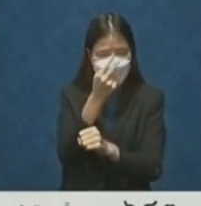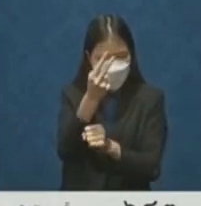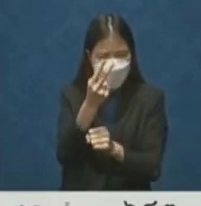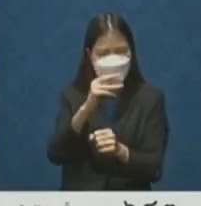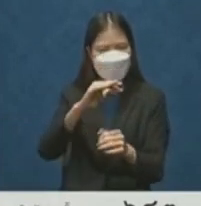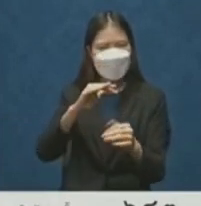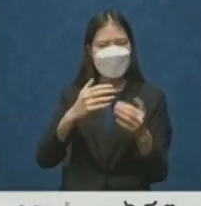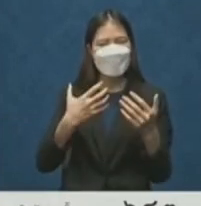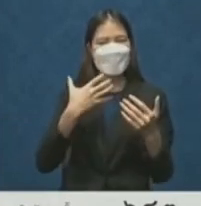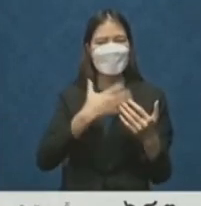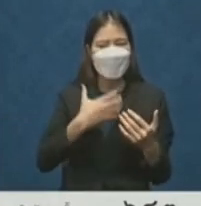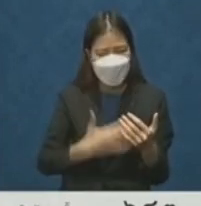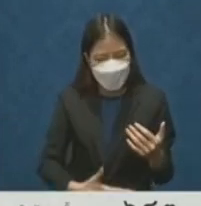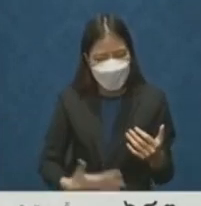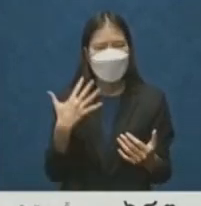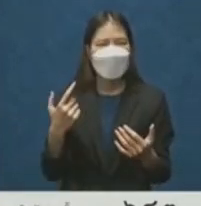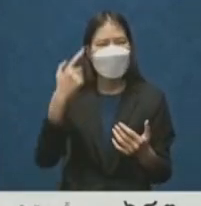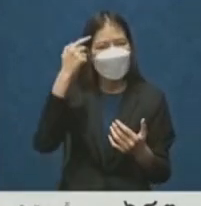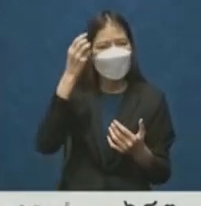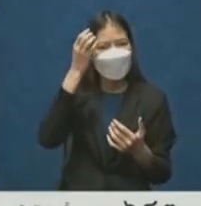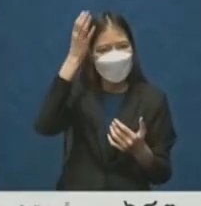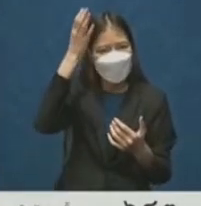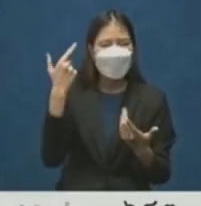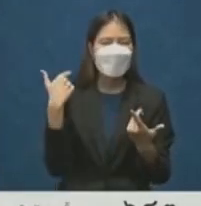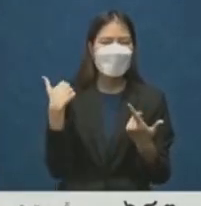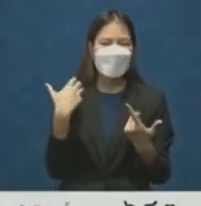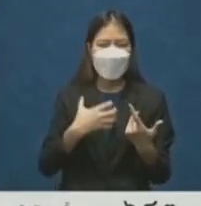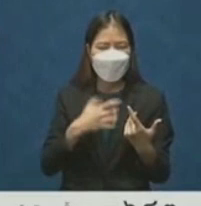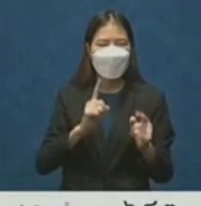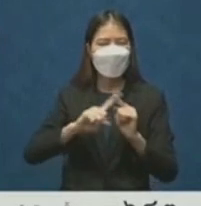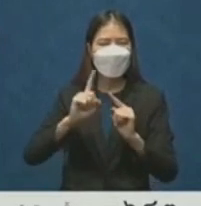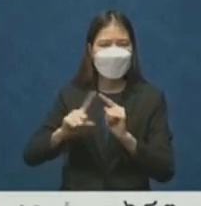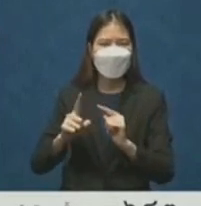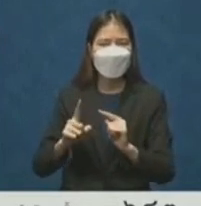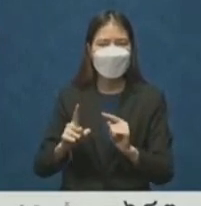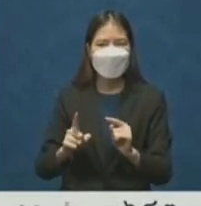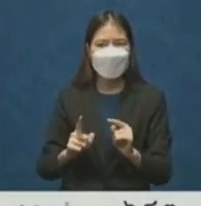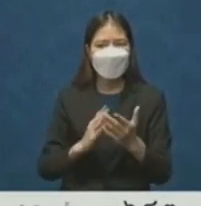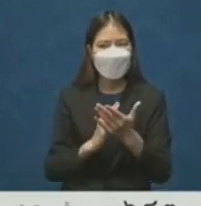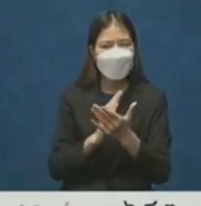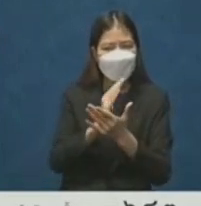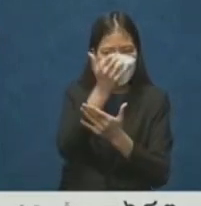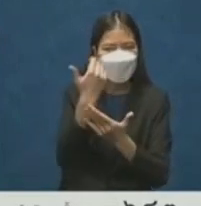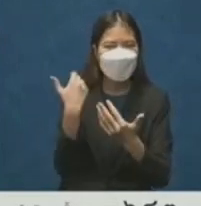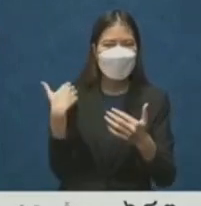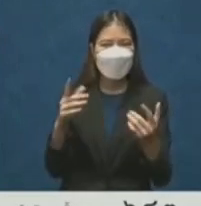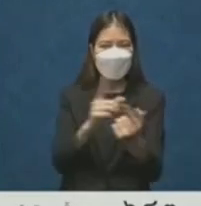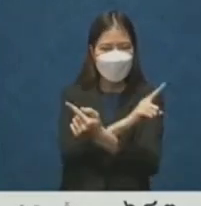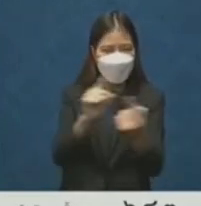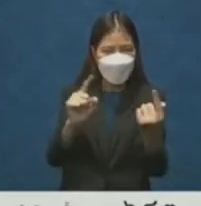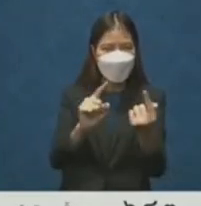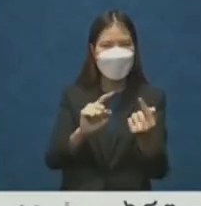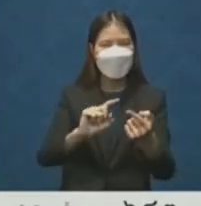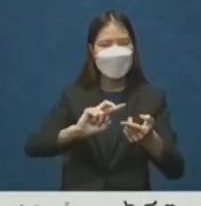ณ์ทั้งเนี่ยมันประกอบไปทั้งร่างกายจิตใจอารมณ์สติปัญญาความรู้ความสามารถแต่ความสมบูรณ์ทางสังคมเนี่ยผมยังมองไม่เห็นว่